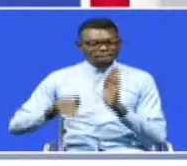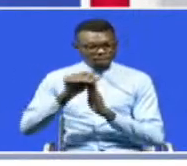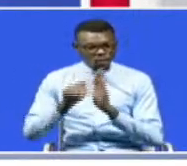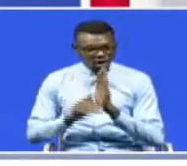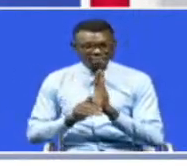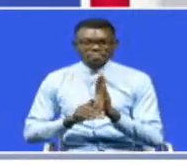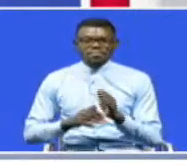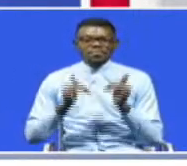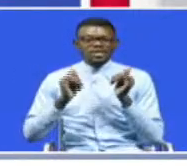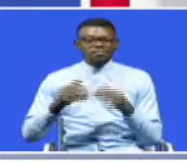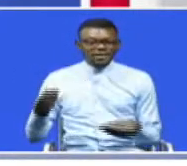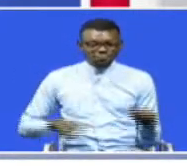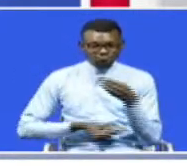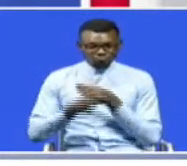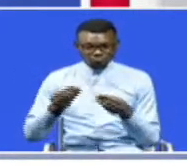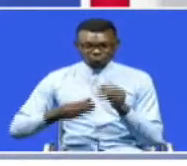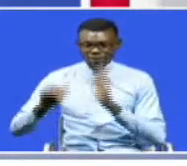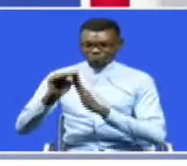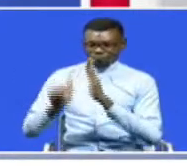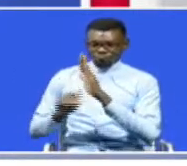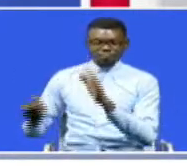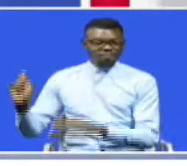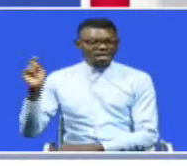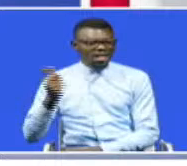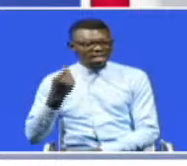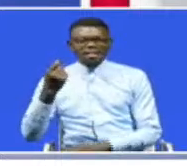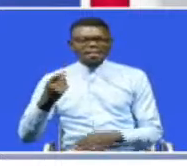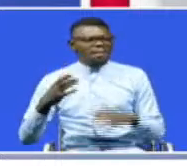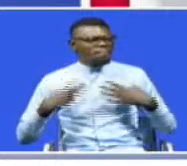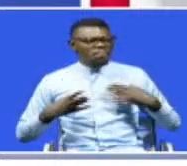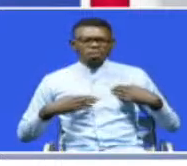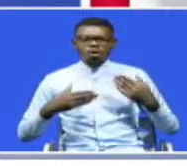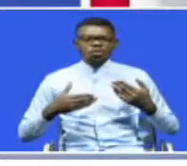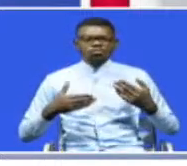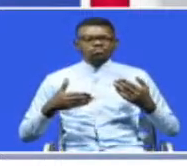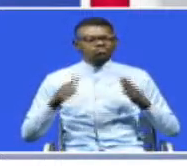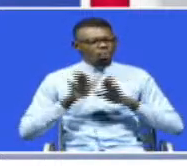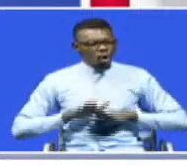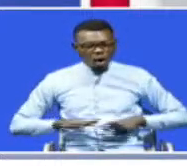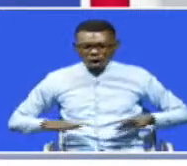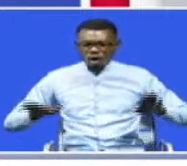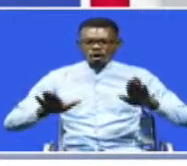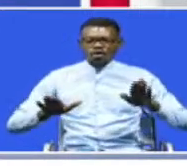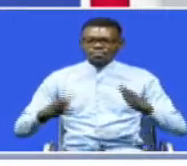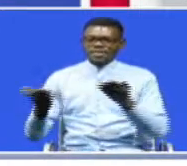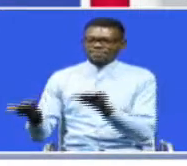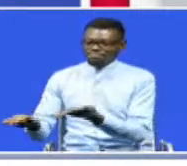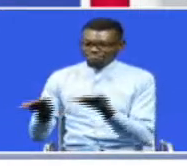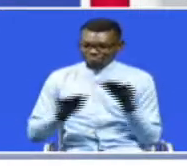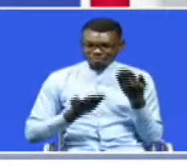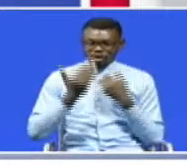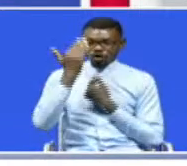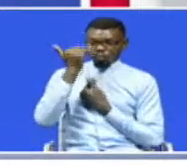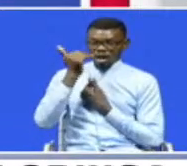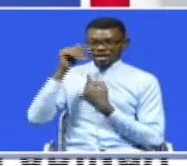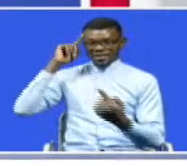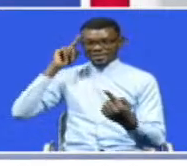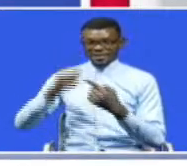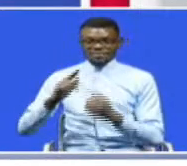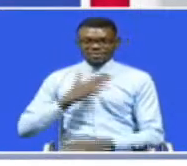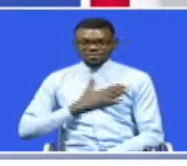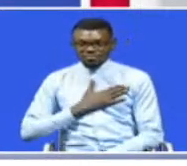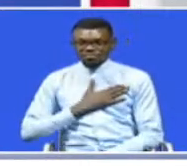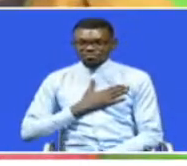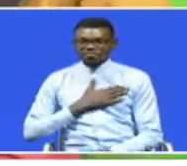nao, the new economic model ya Kenya. Kila mtu anakaribishwa kwa sababu nia yetu ni